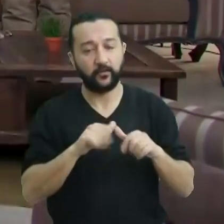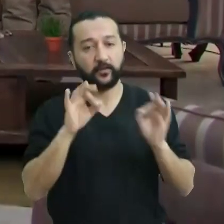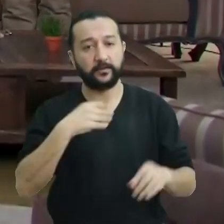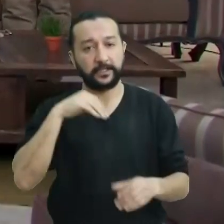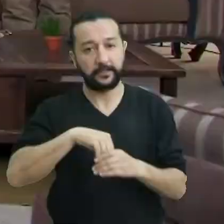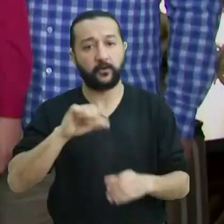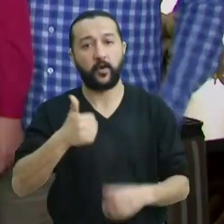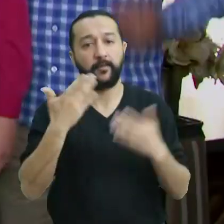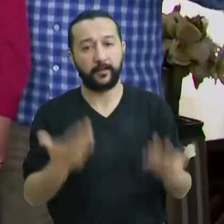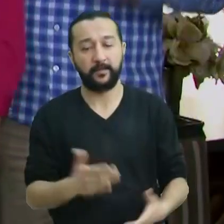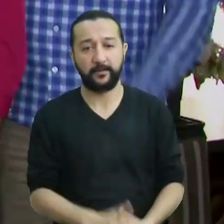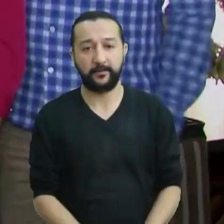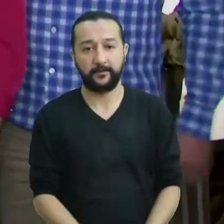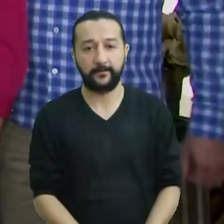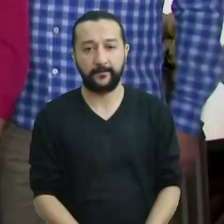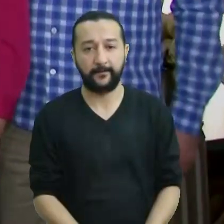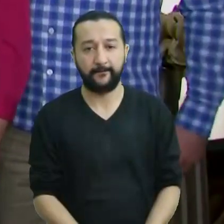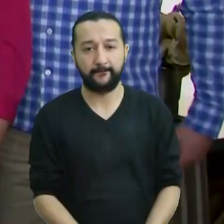benim için önemli.